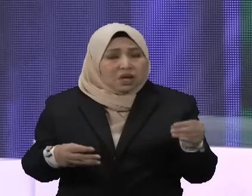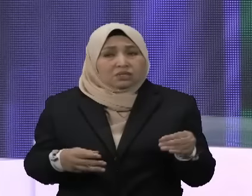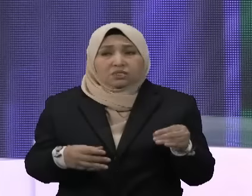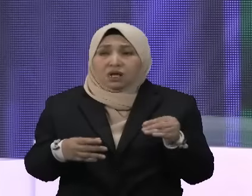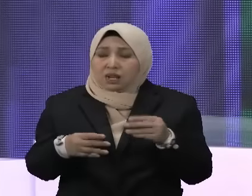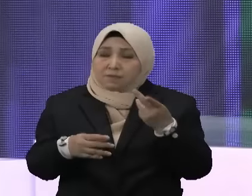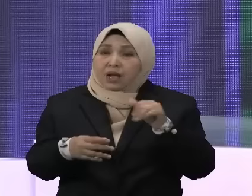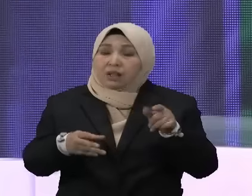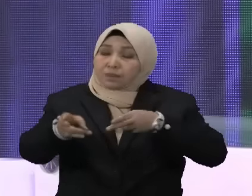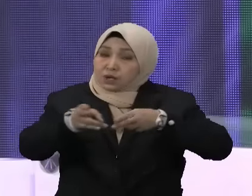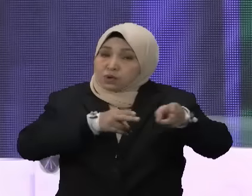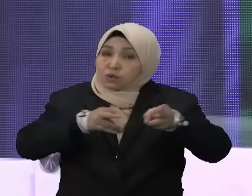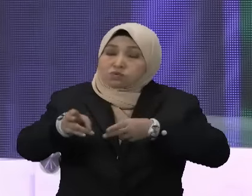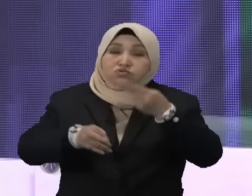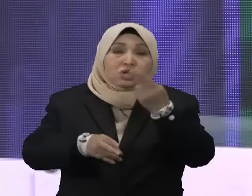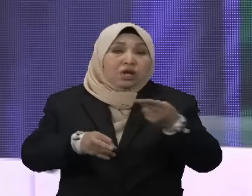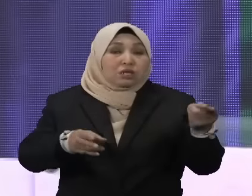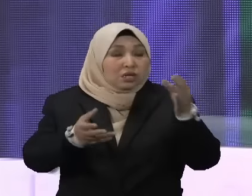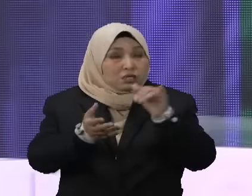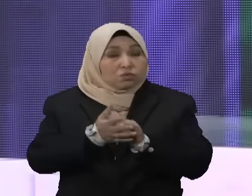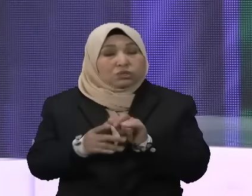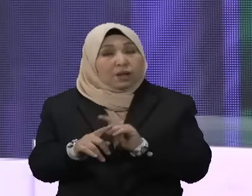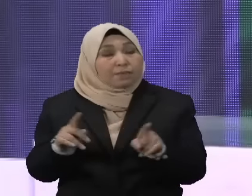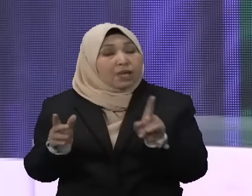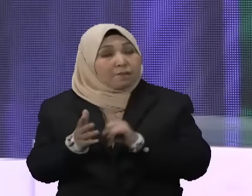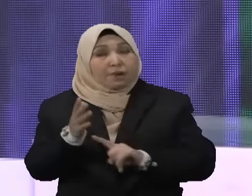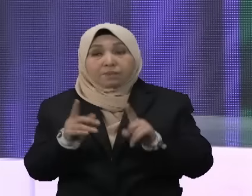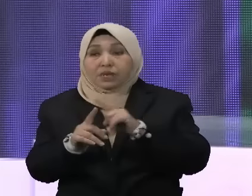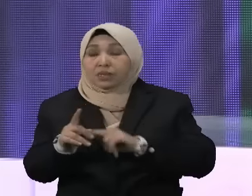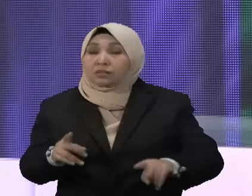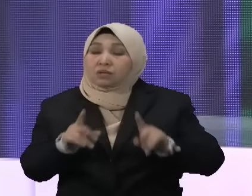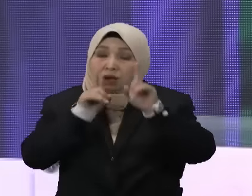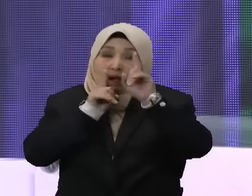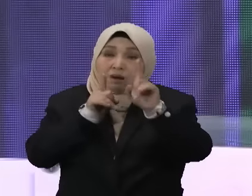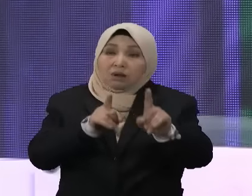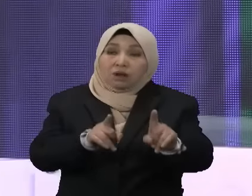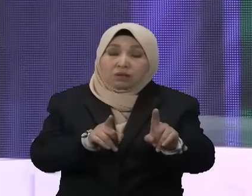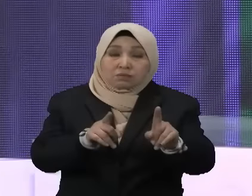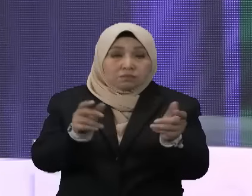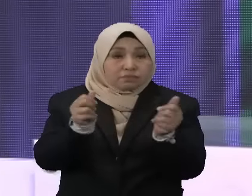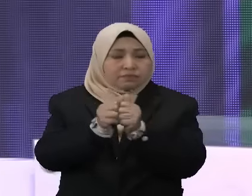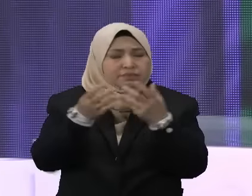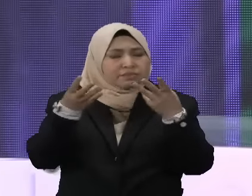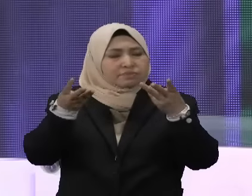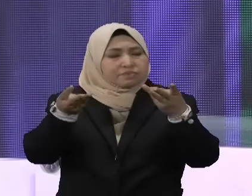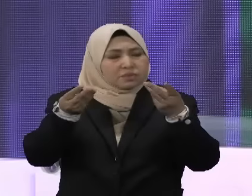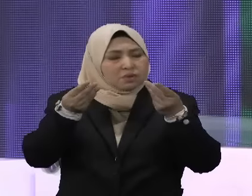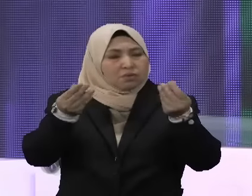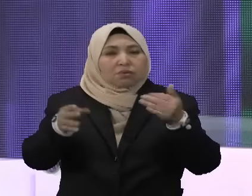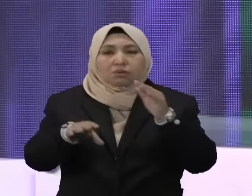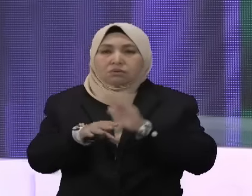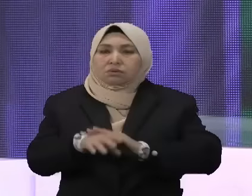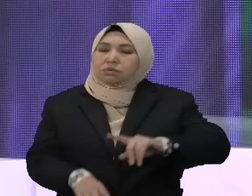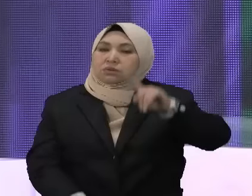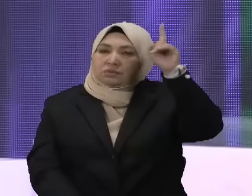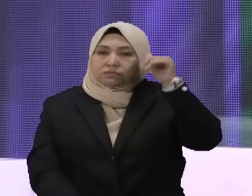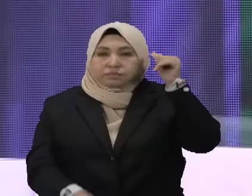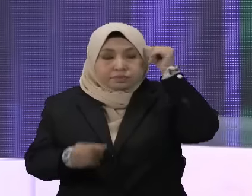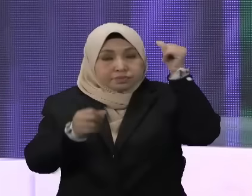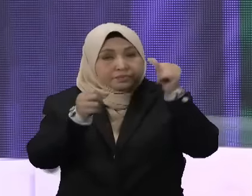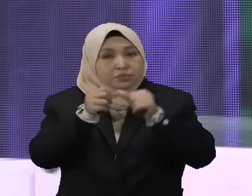hal pengurusan harta itu sendiri. Namun apabila ianya diarahkan dengan zikir kepada Allah Subhanahu Wa Taala, mengingat